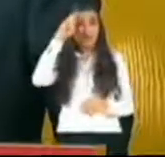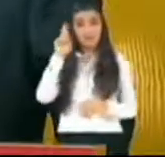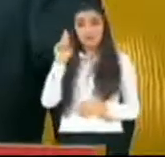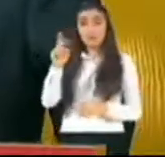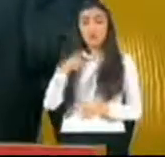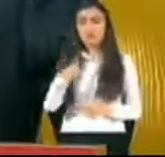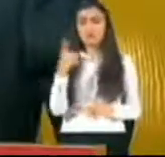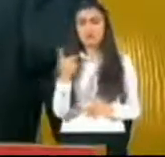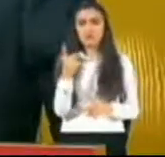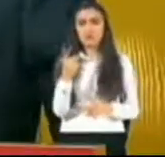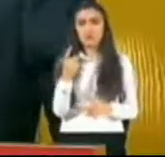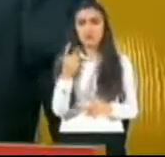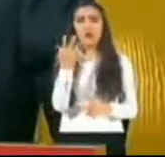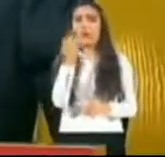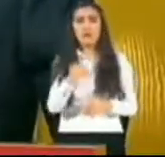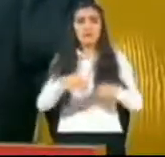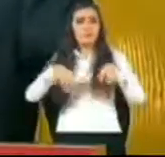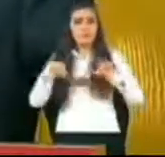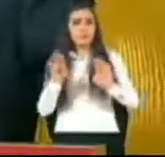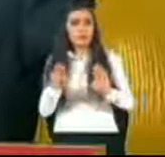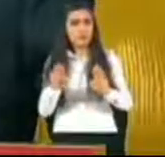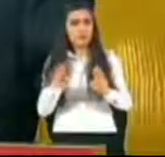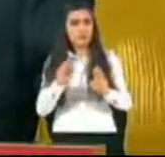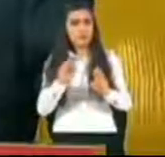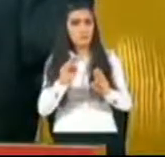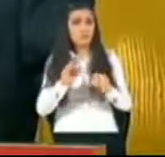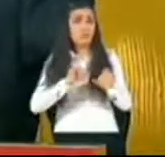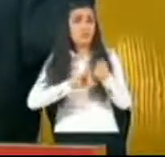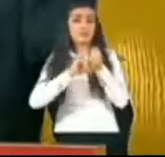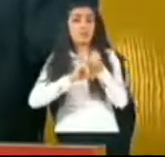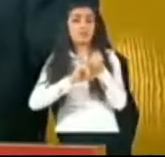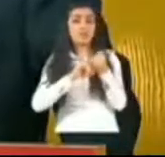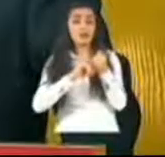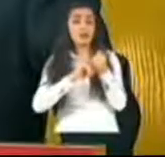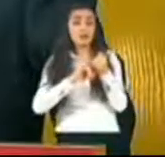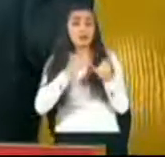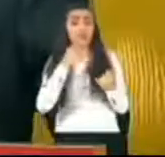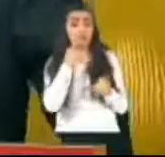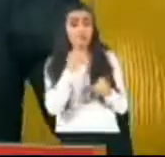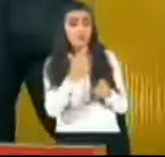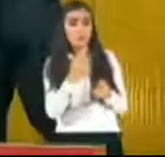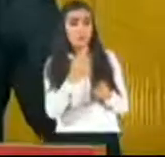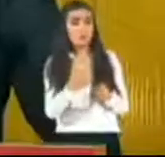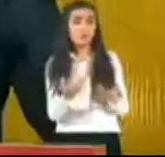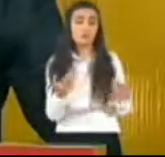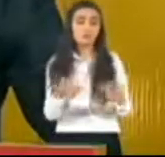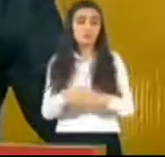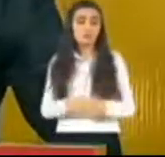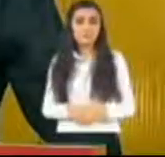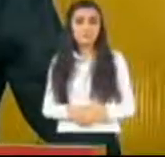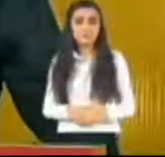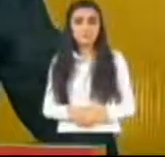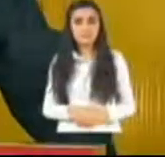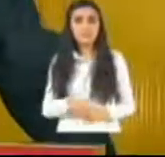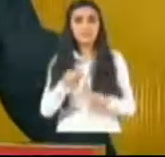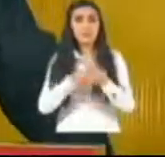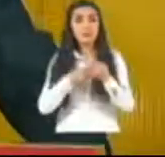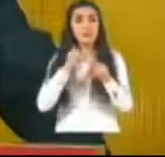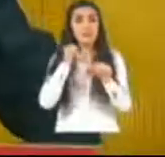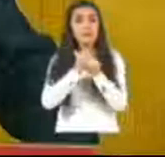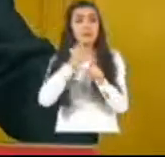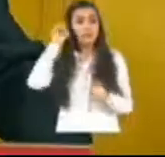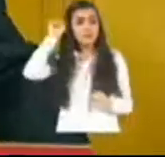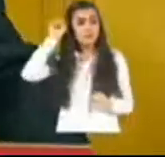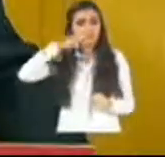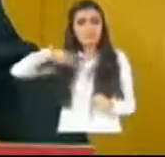böyle bir şeyin içinde olmayacağını iddialarını inceleyeceğini ifade etmiştir. YPG'li